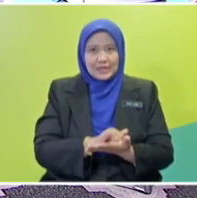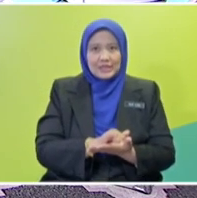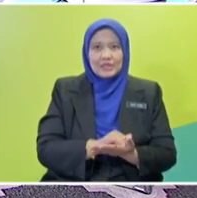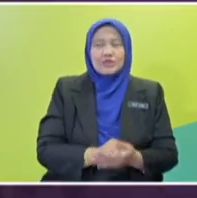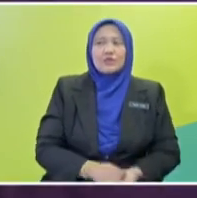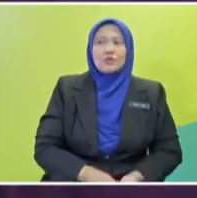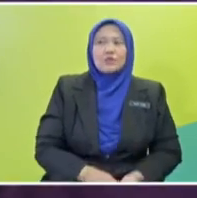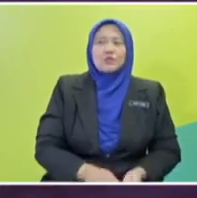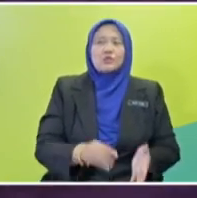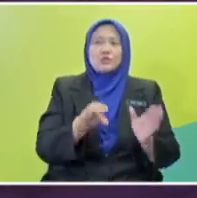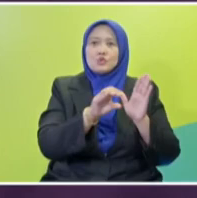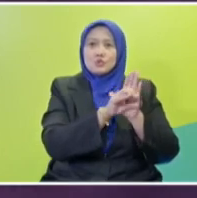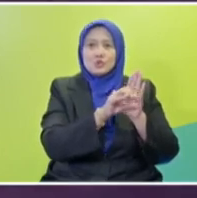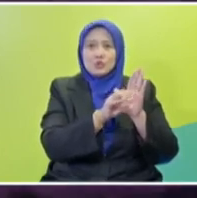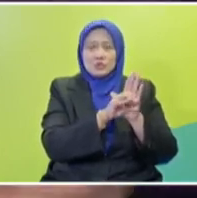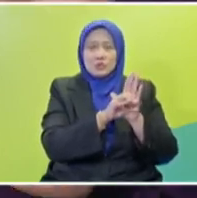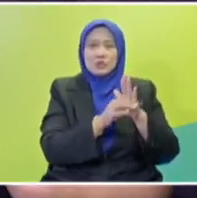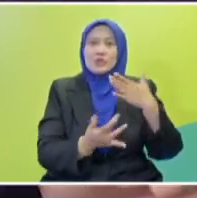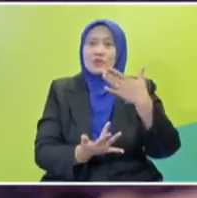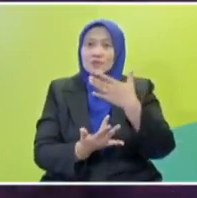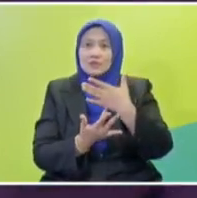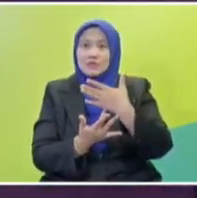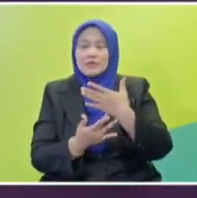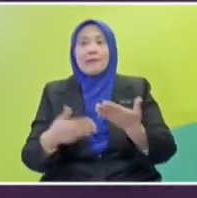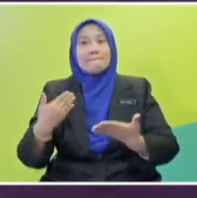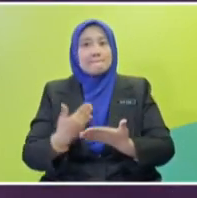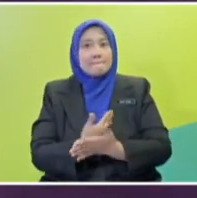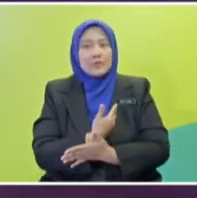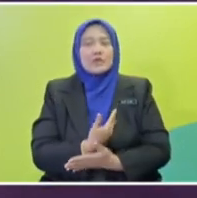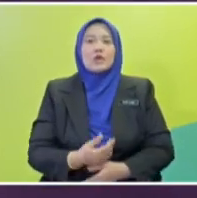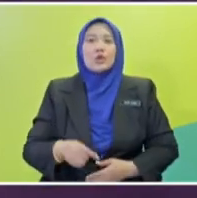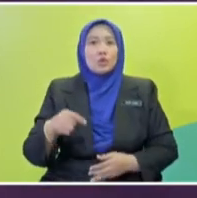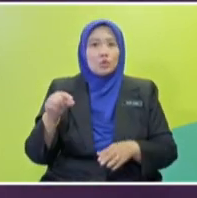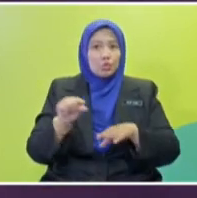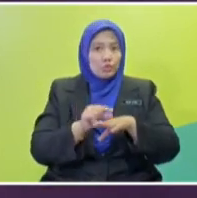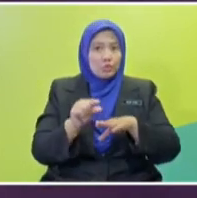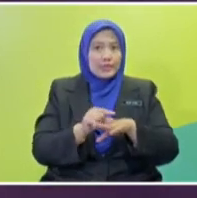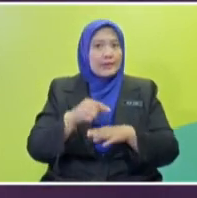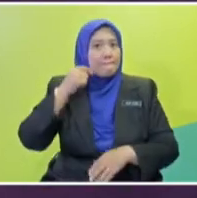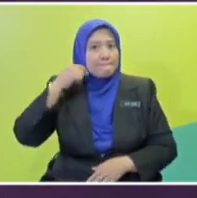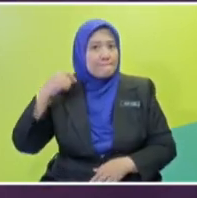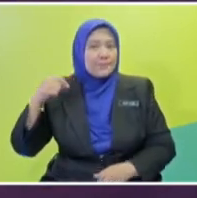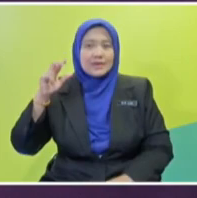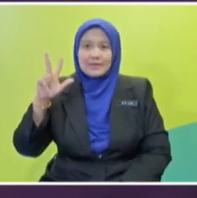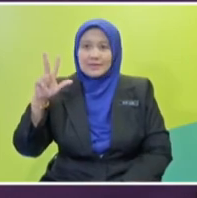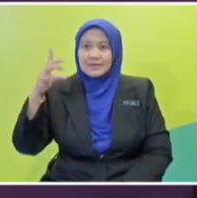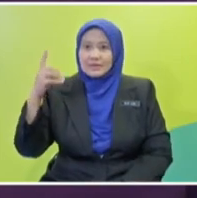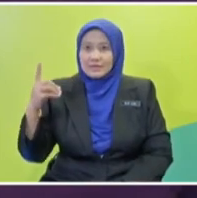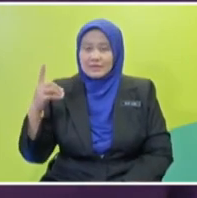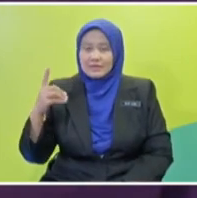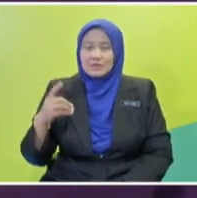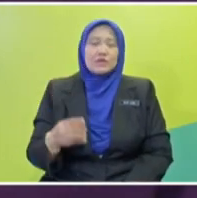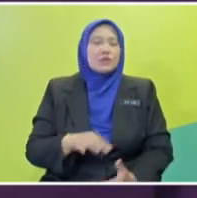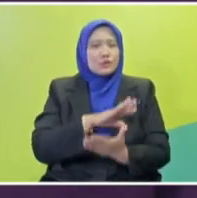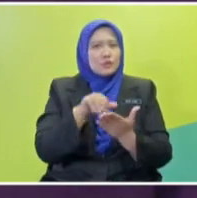salah satu contoh teknologi baru kita gunakan pen 3D jadi murid-muri Siapa saja boleh